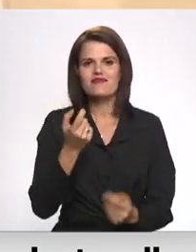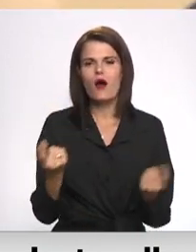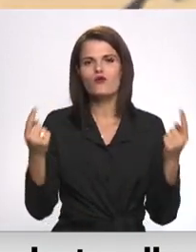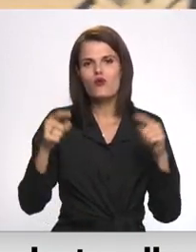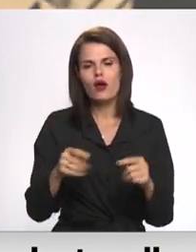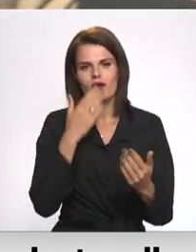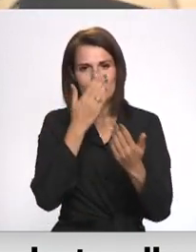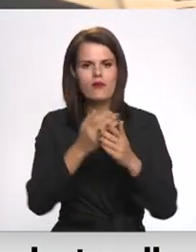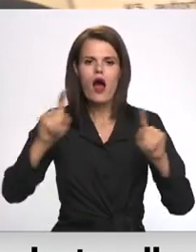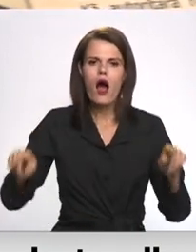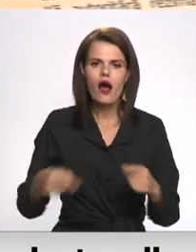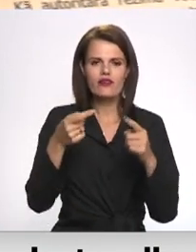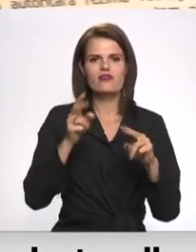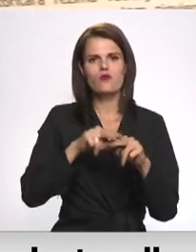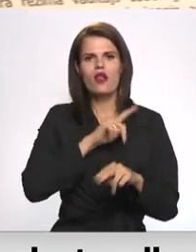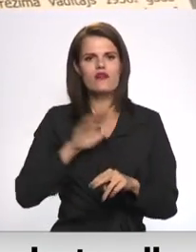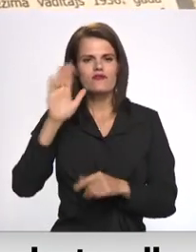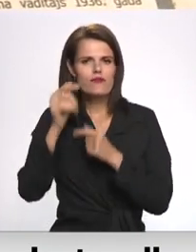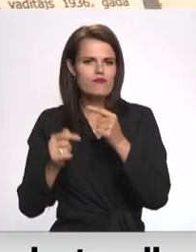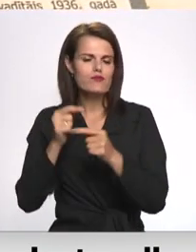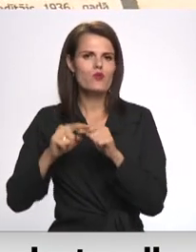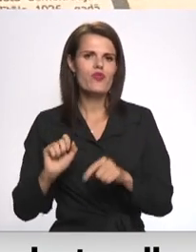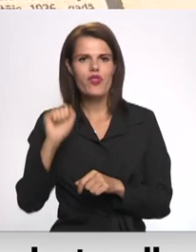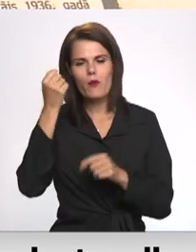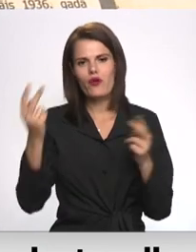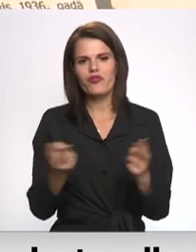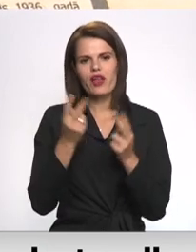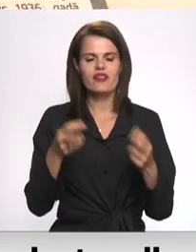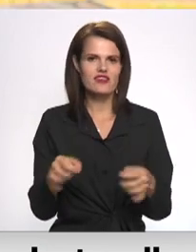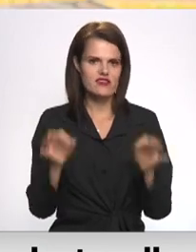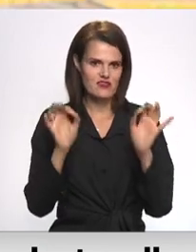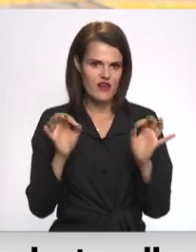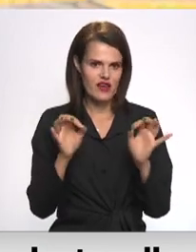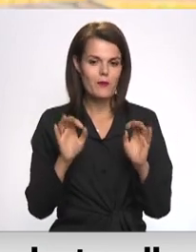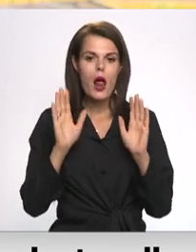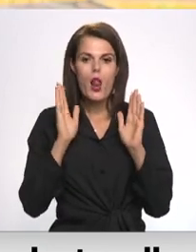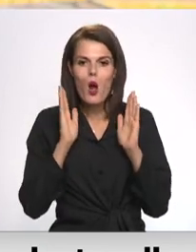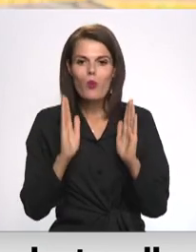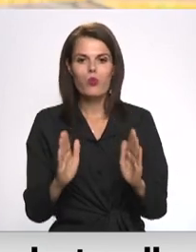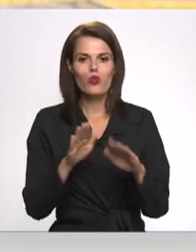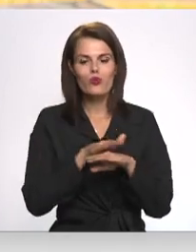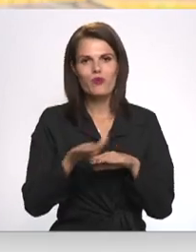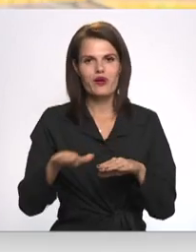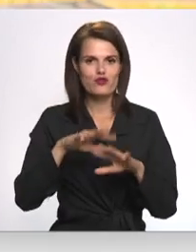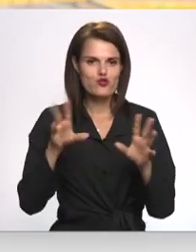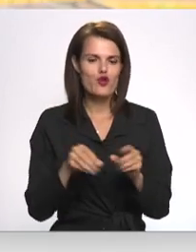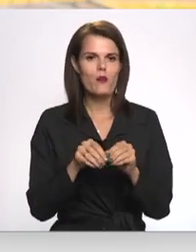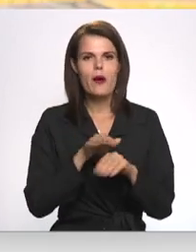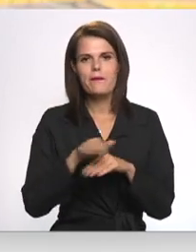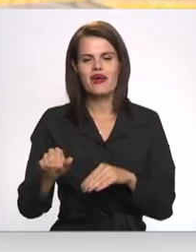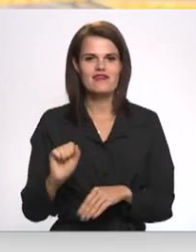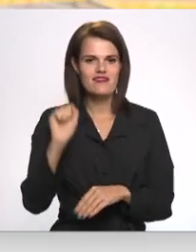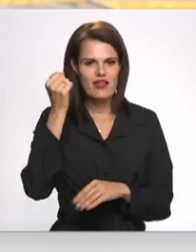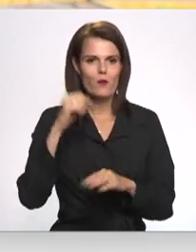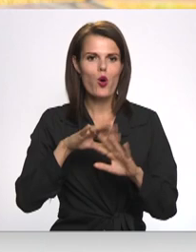uzsverot Latvijas valstiskuma nepārtrauktību un demokrātisko tradīciju nozīmīgumu. Lai būtu pilns komplekts, pilns